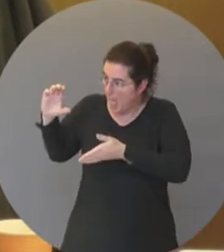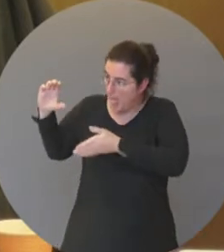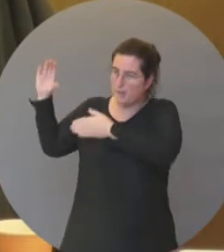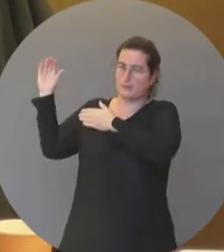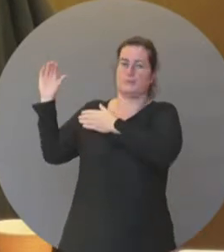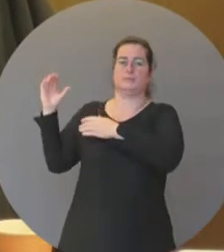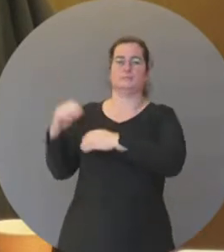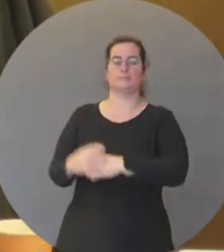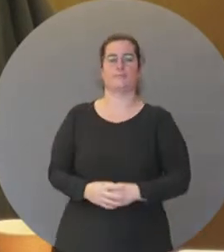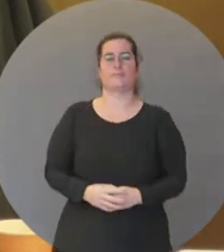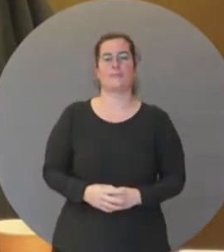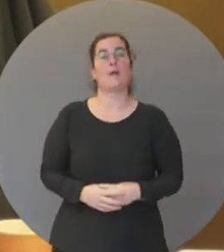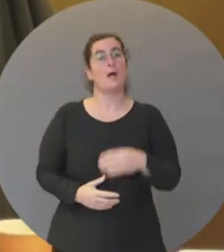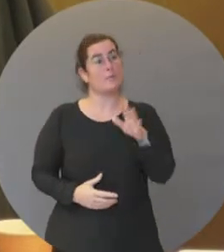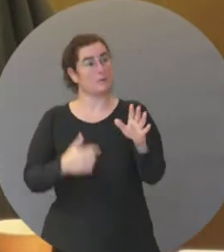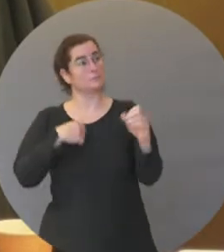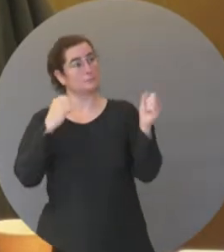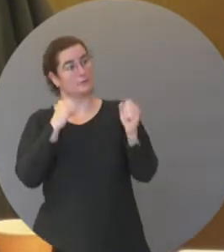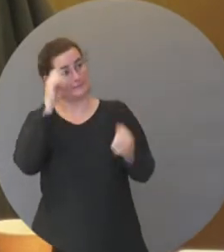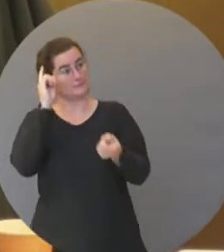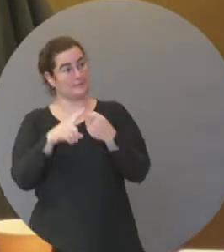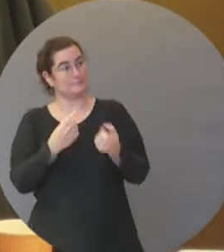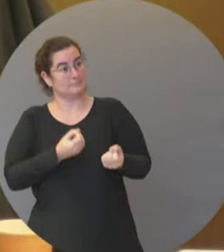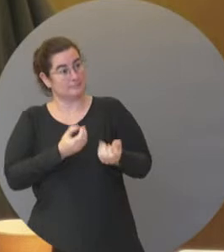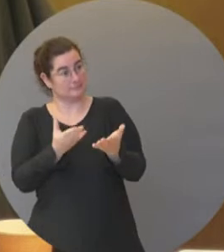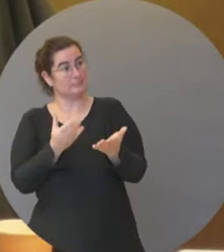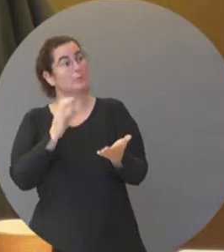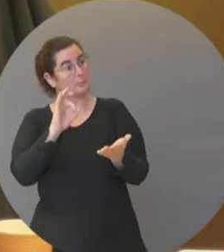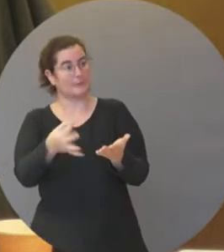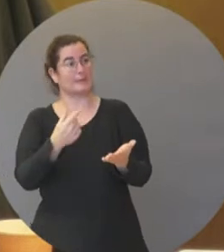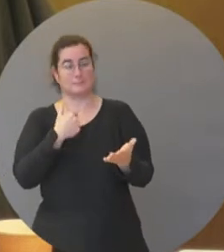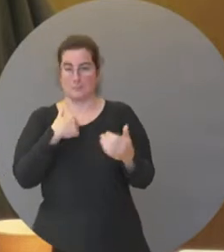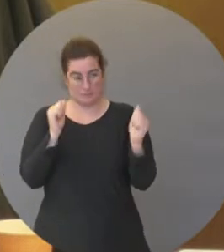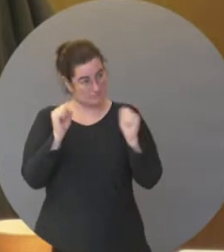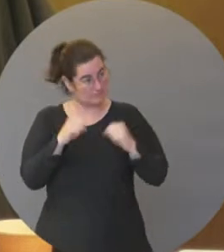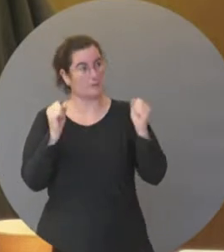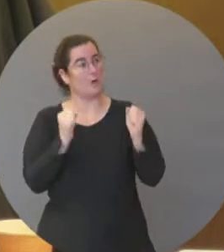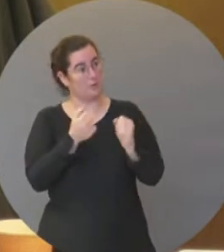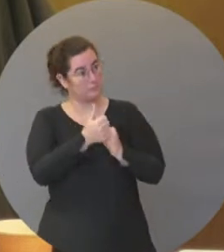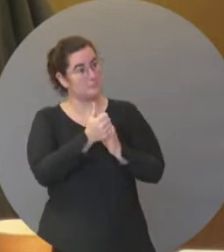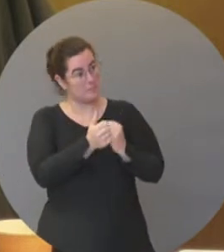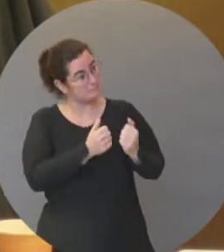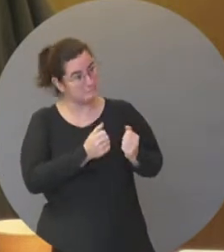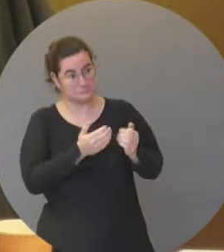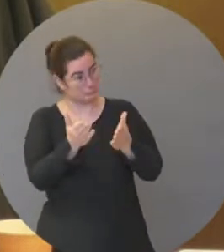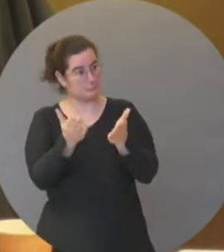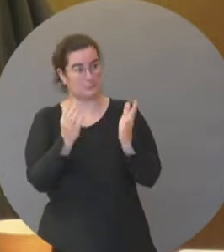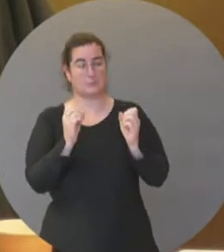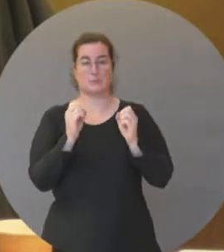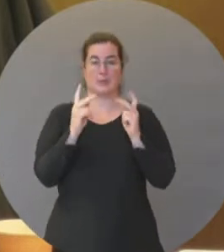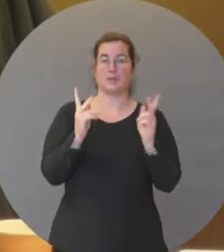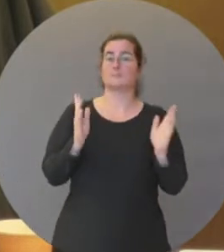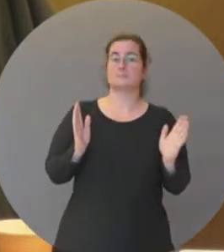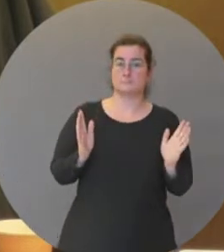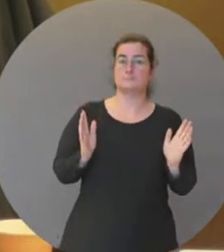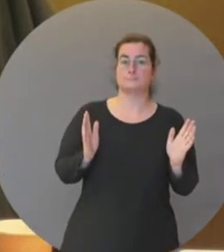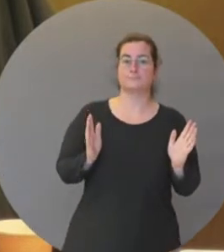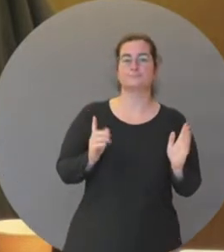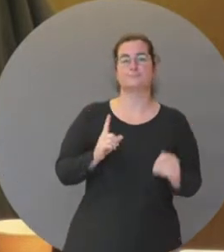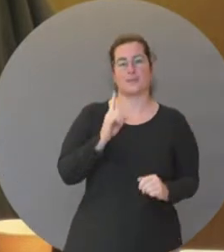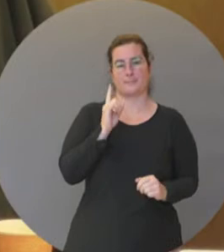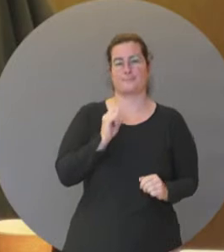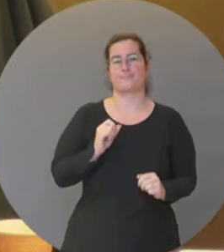plutôt d'accord pour que ça aille dans le sens de ce que vous proposez avec évidemment la possibilité que